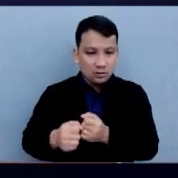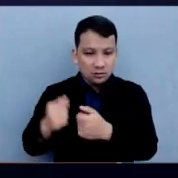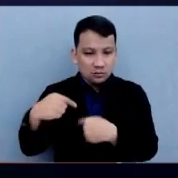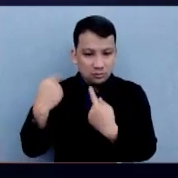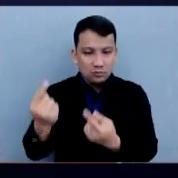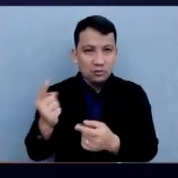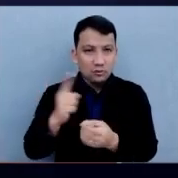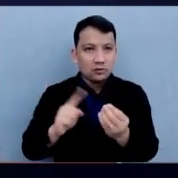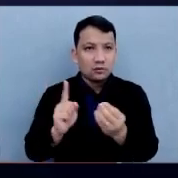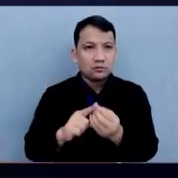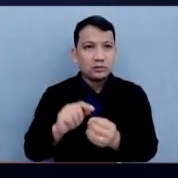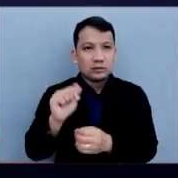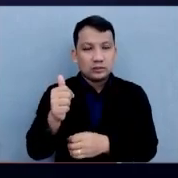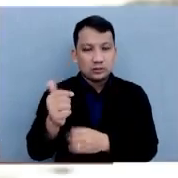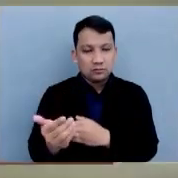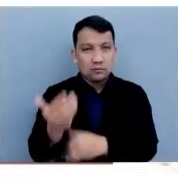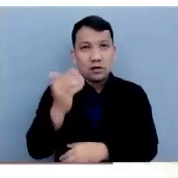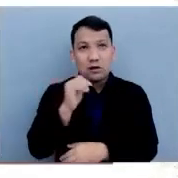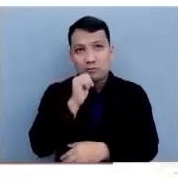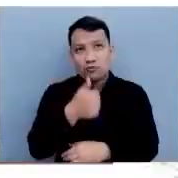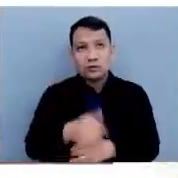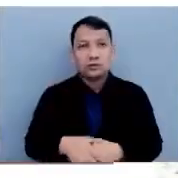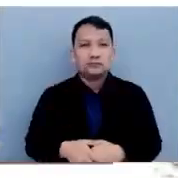simula alas 10 na umaga bukas.